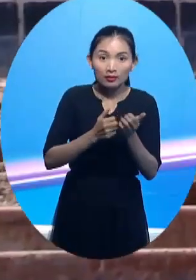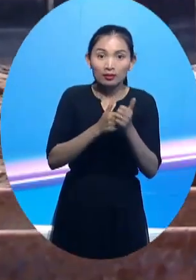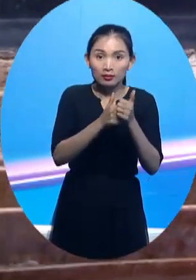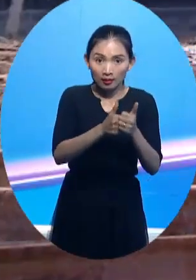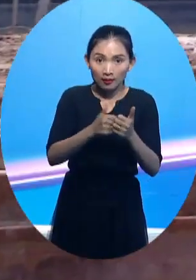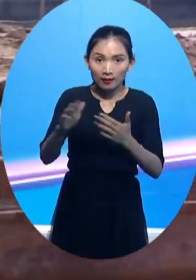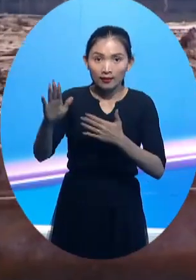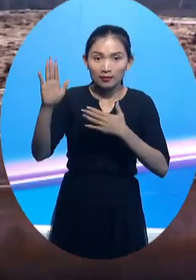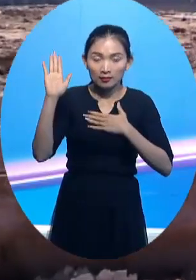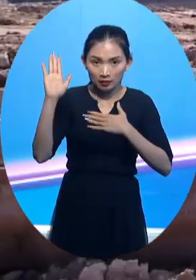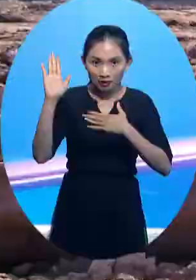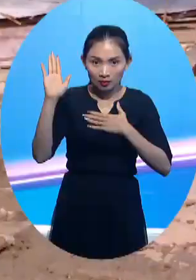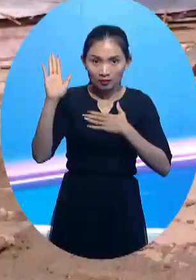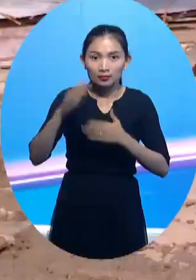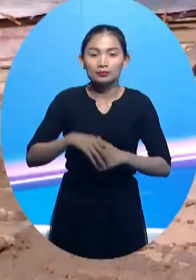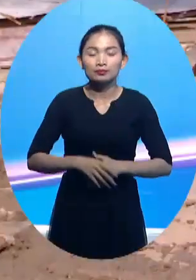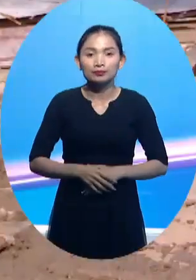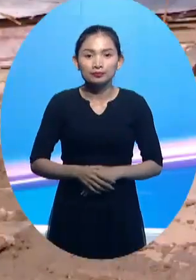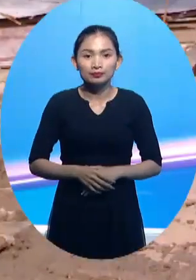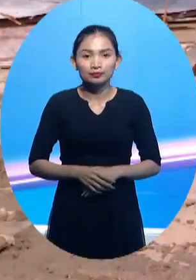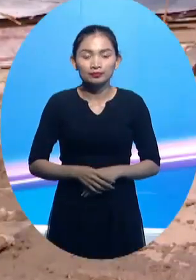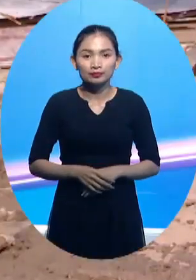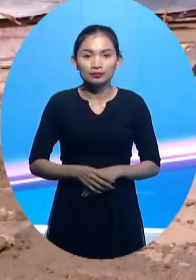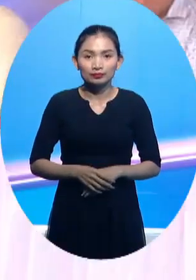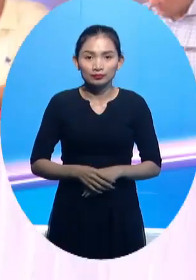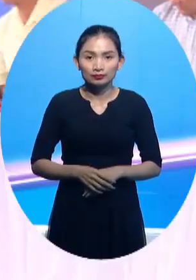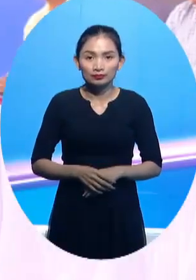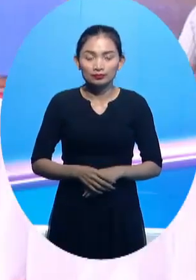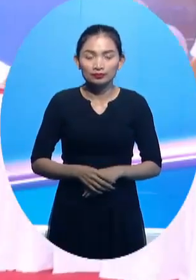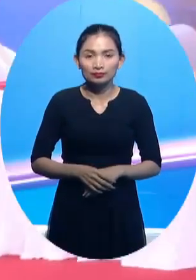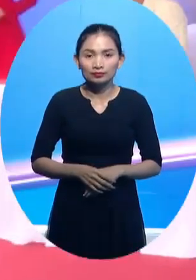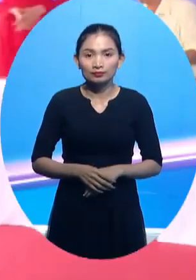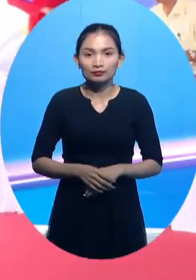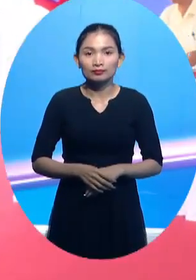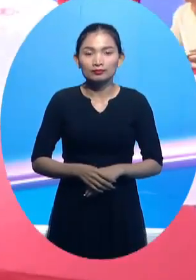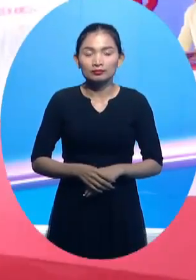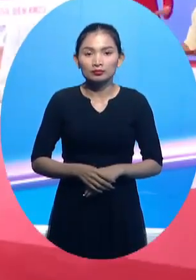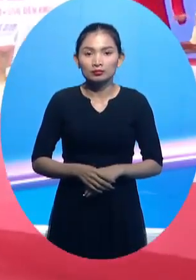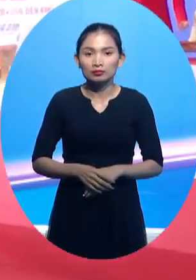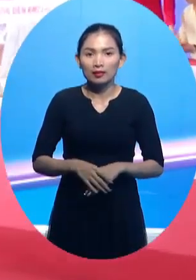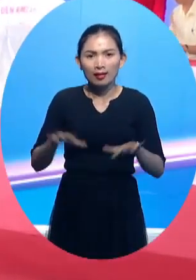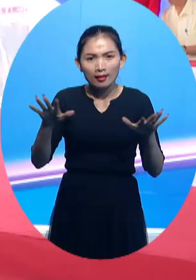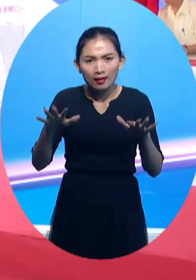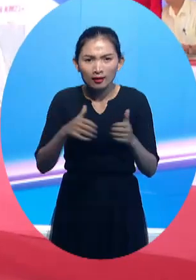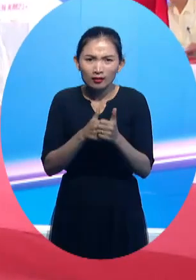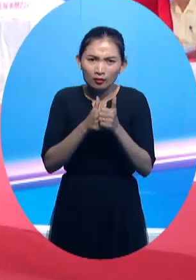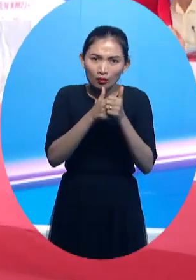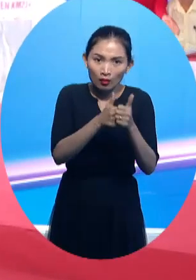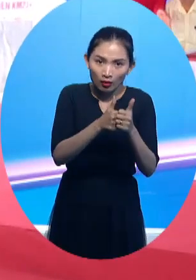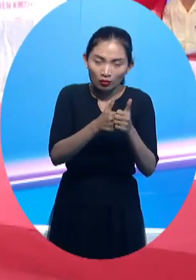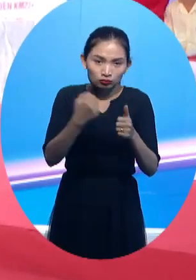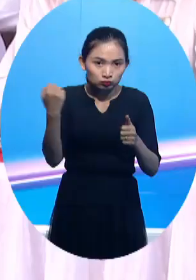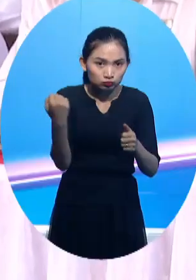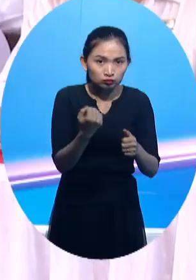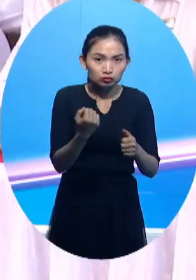công ty cũng như lãnh đạo của ban là hoàn thành đúng vạch của dự án để đảm bảo được tiến độ đề ra mới đây thành phố Hồ Chí